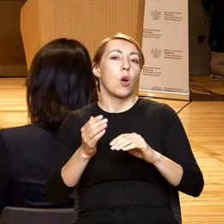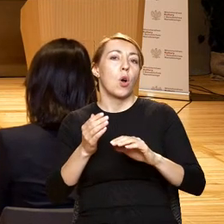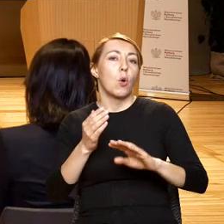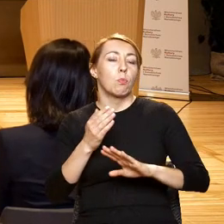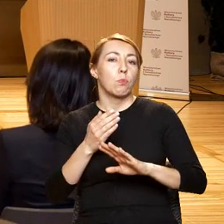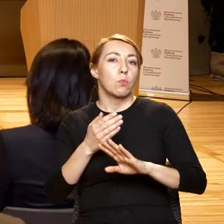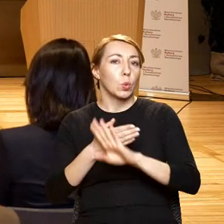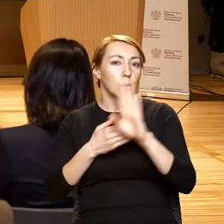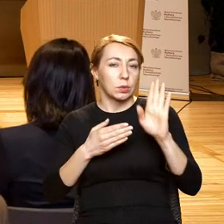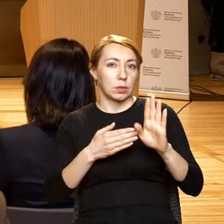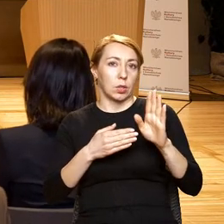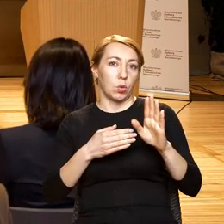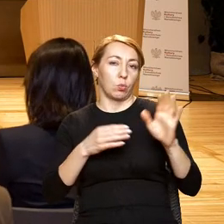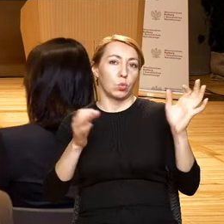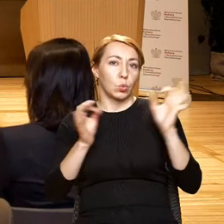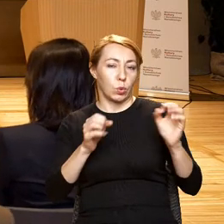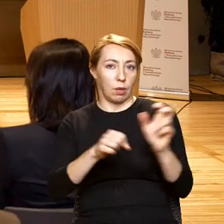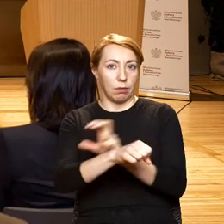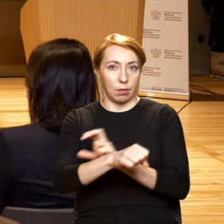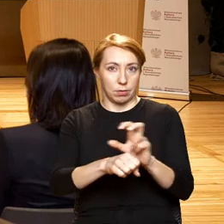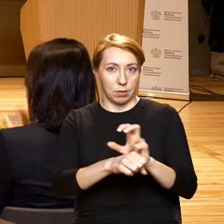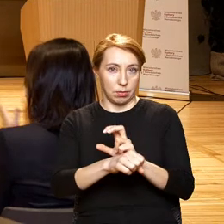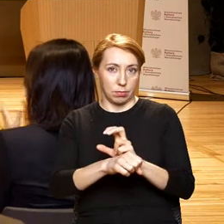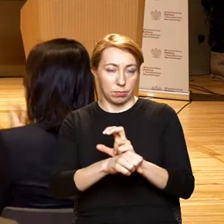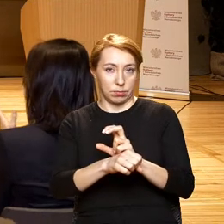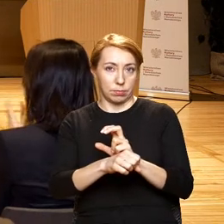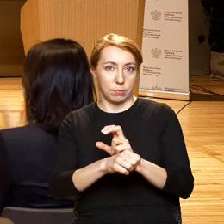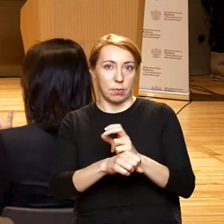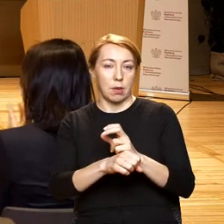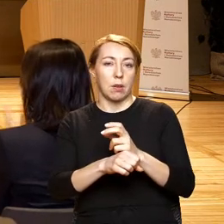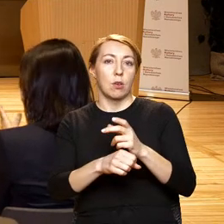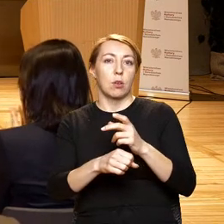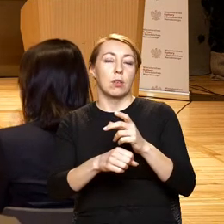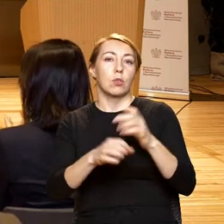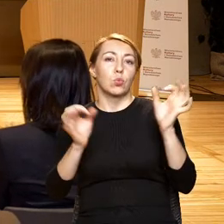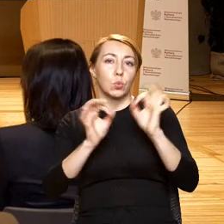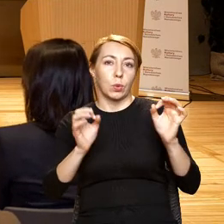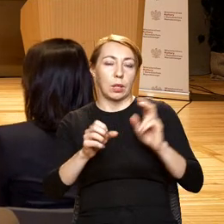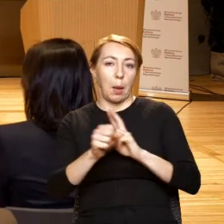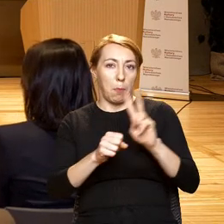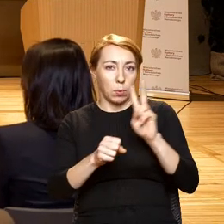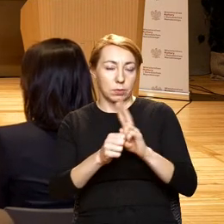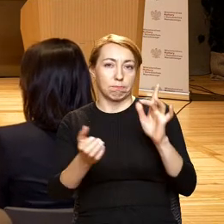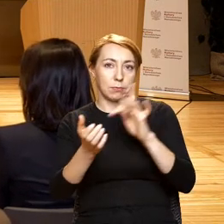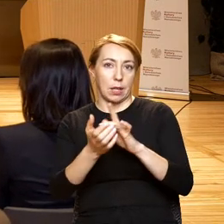Techniki Japońskiej Manga w Krakowie. Dzień dobry państwu, witam.